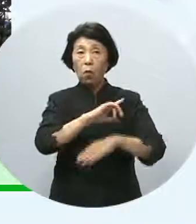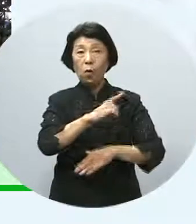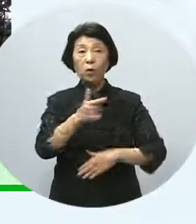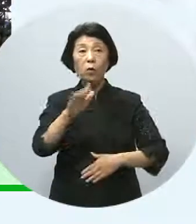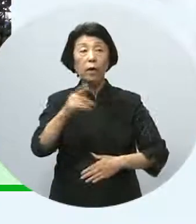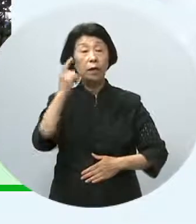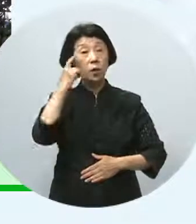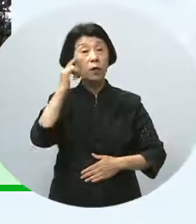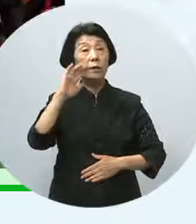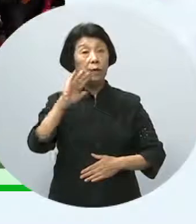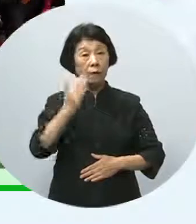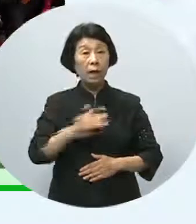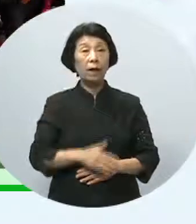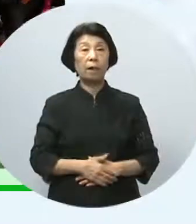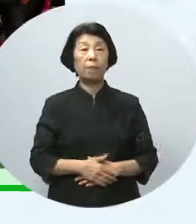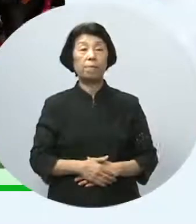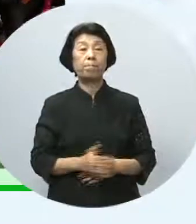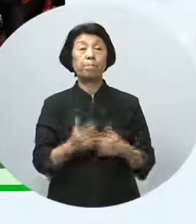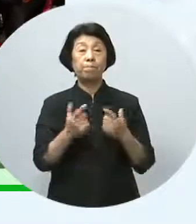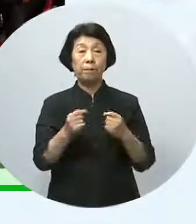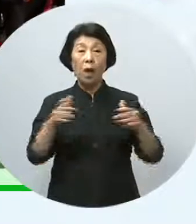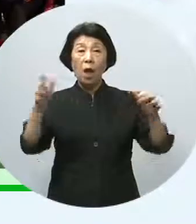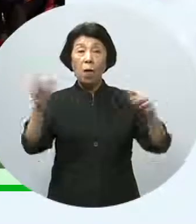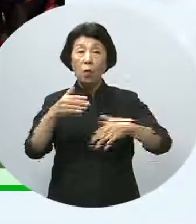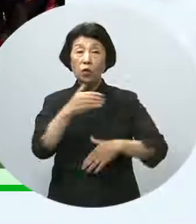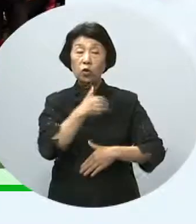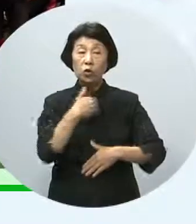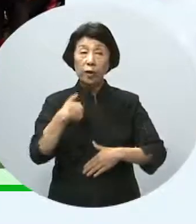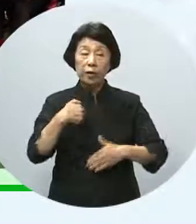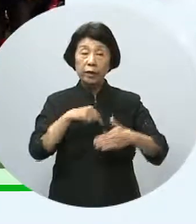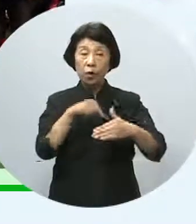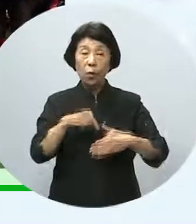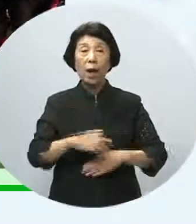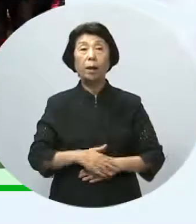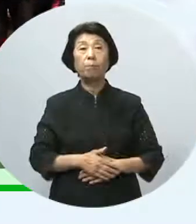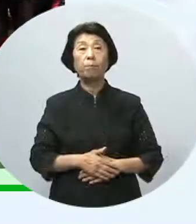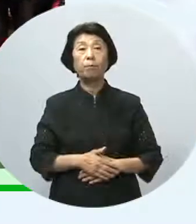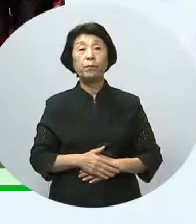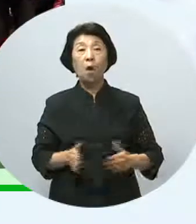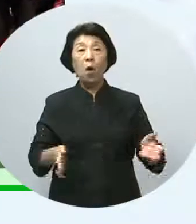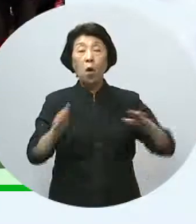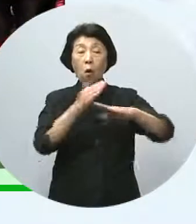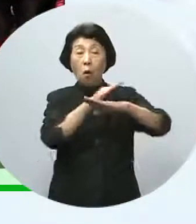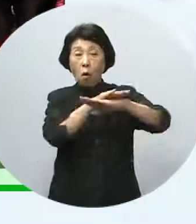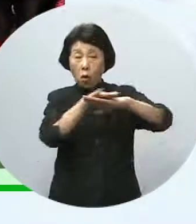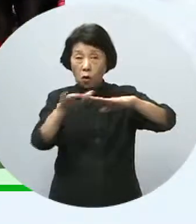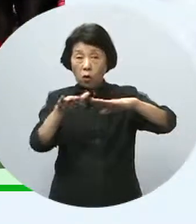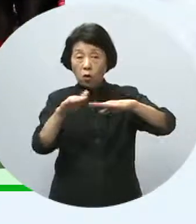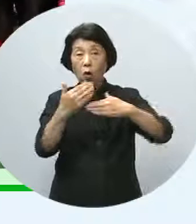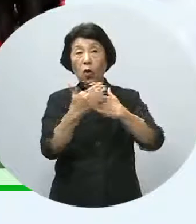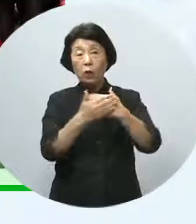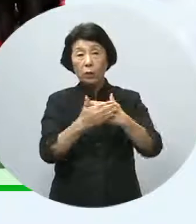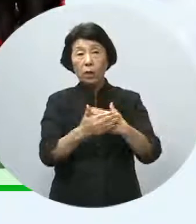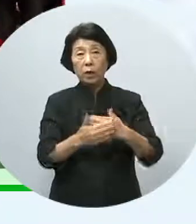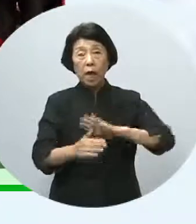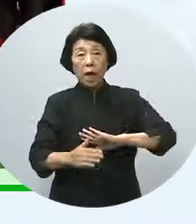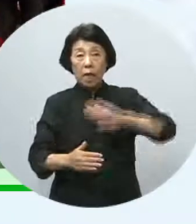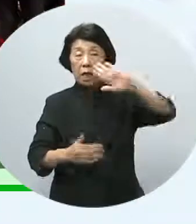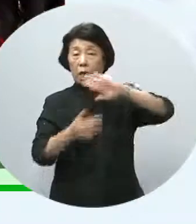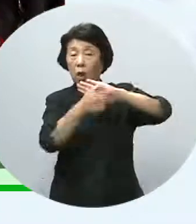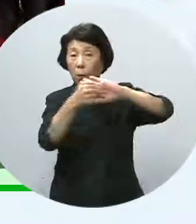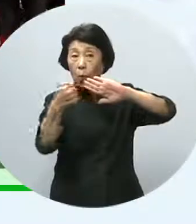方があると思うんですハイあの募集できますのはあの北上緑化の部門と的面緑化の